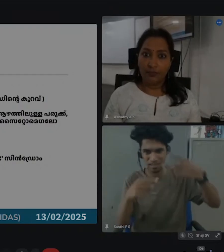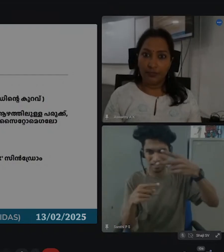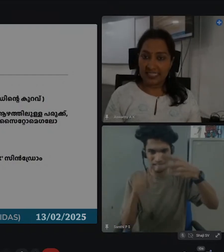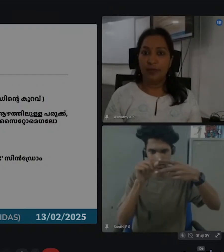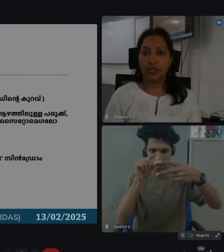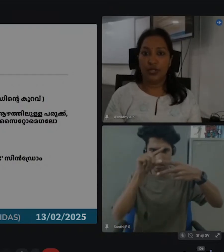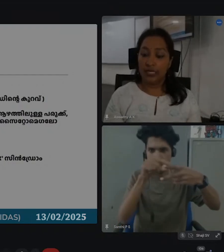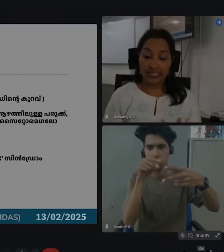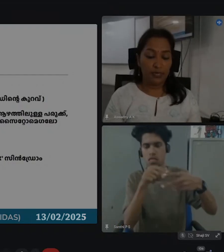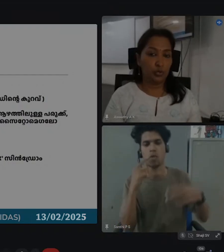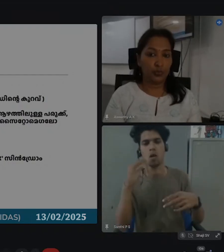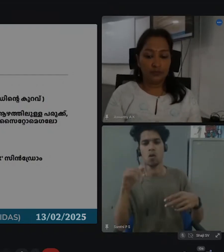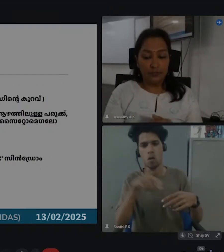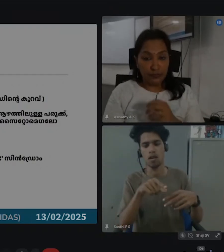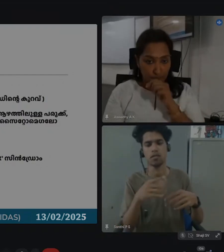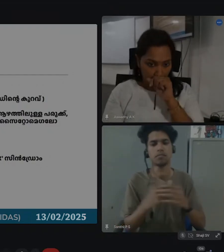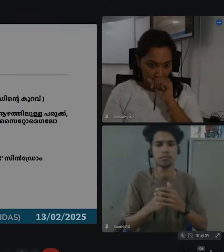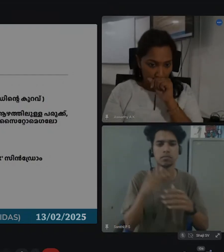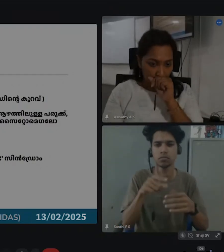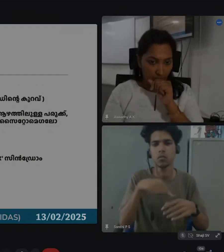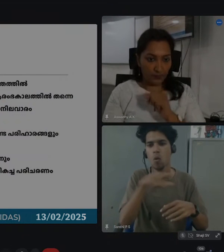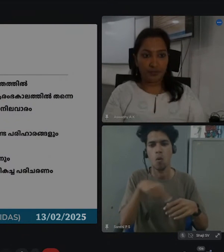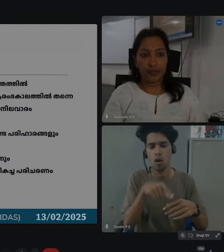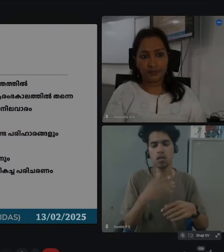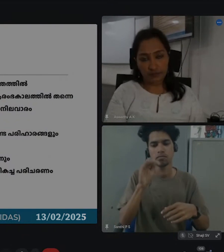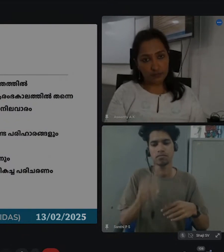ഒന്ന് തടസ്സപ്പെടുത്തുന്നു.